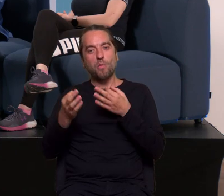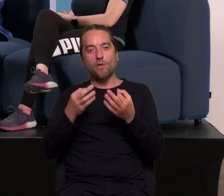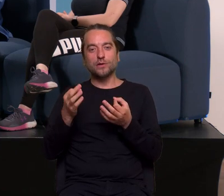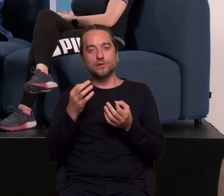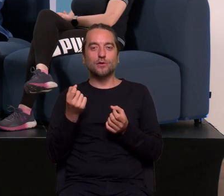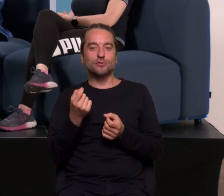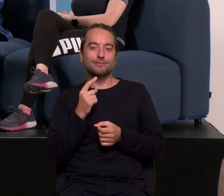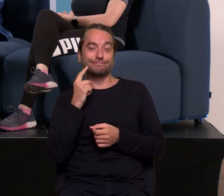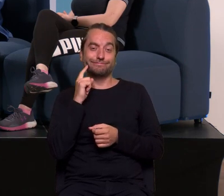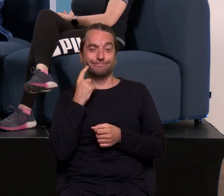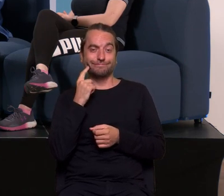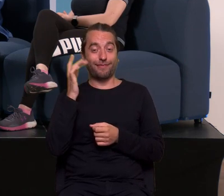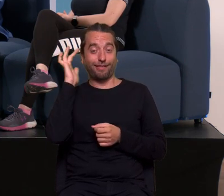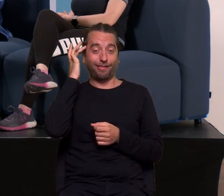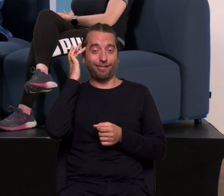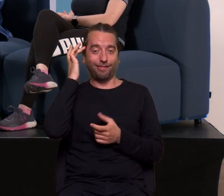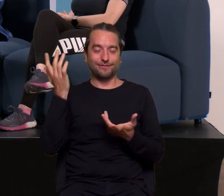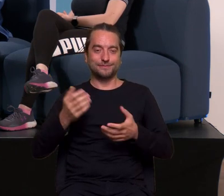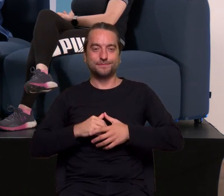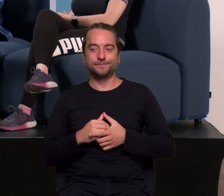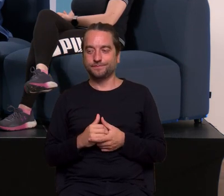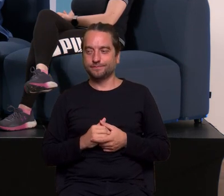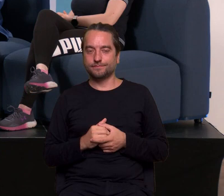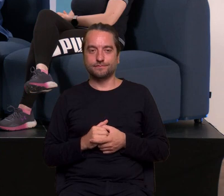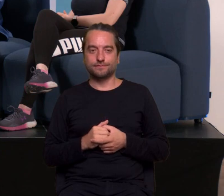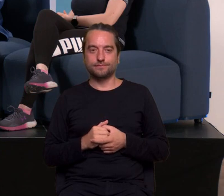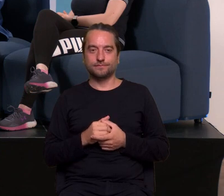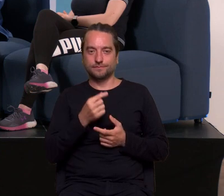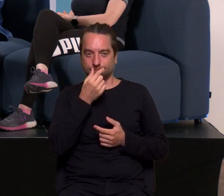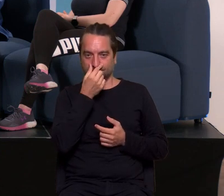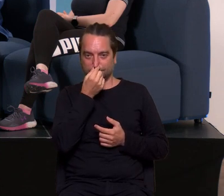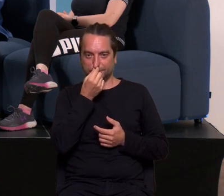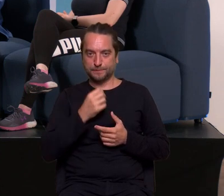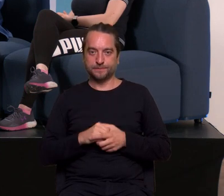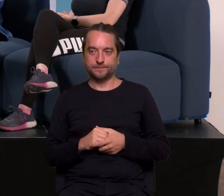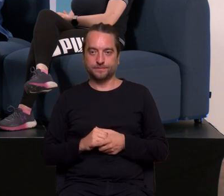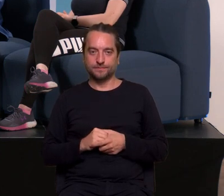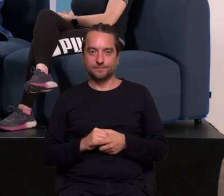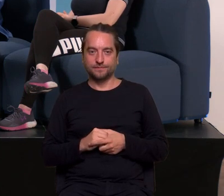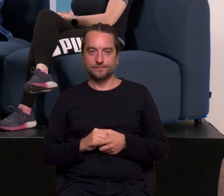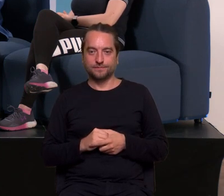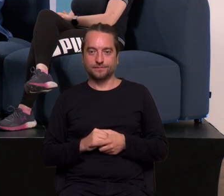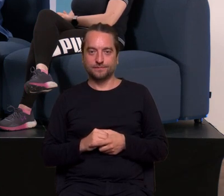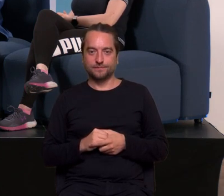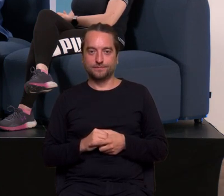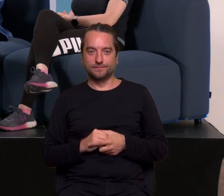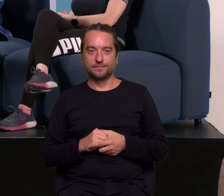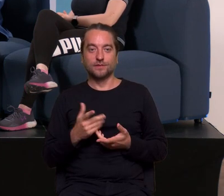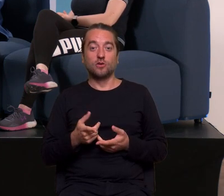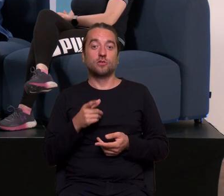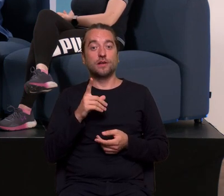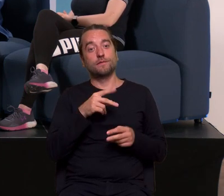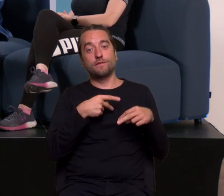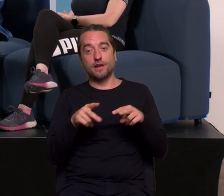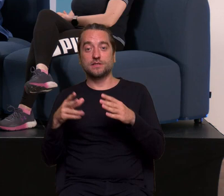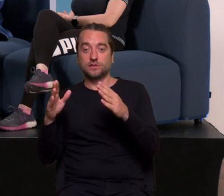ironiczną, prawda? Że tutaj ironia zagrała w tej scenie takiej, prawda? Że ona przychodzi do domu, no a tutaj